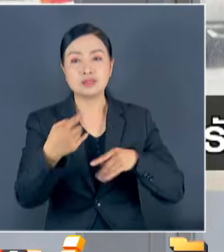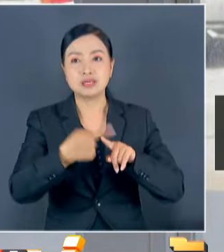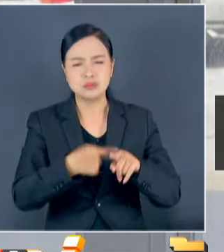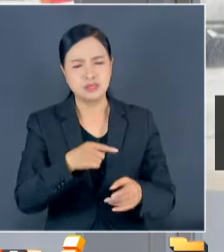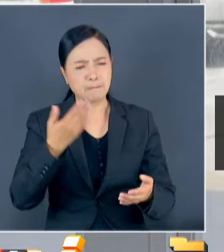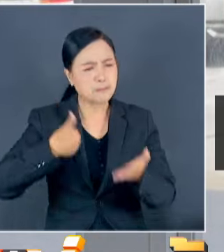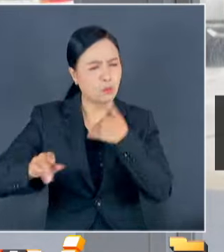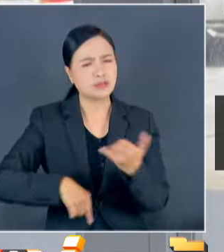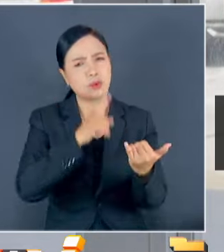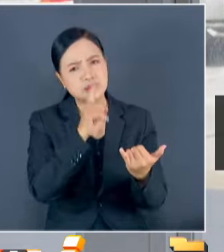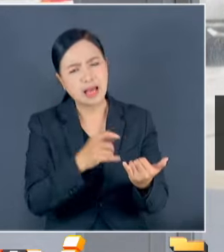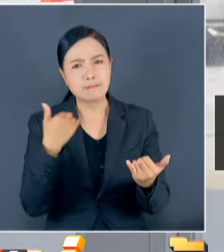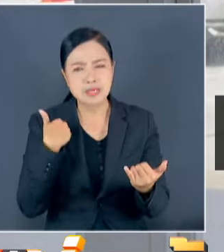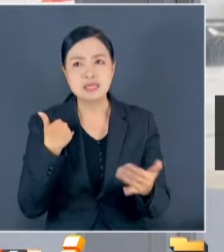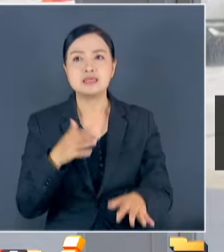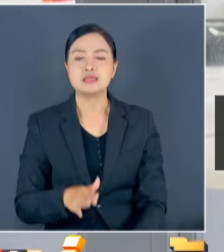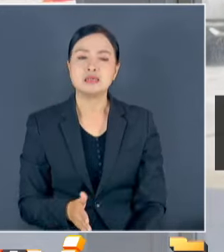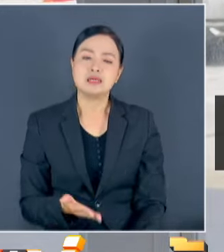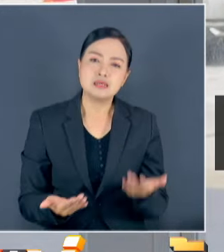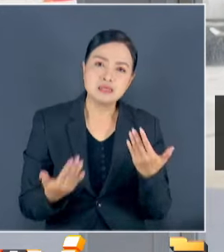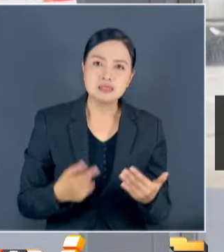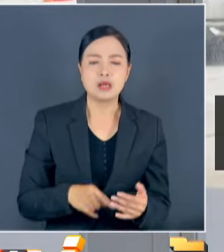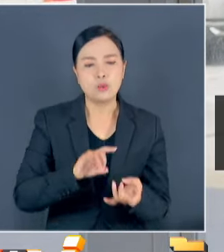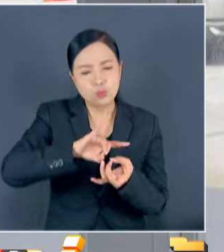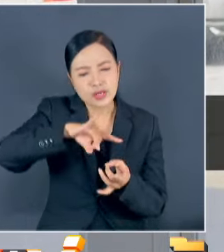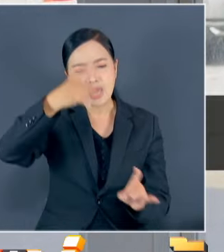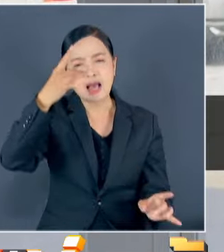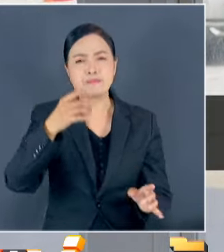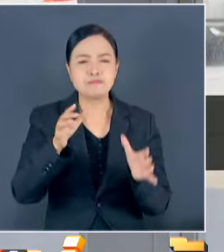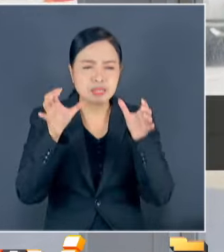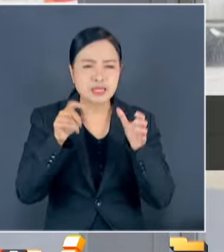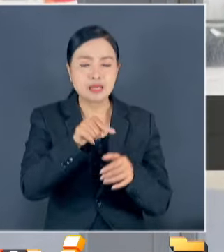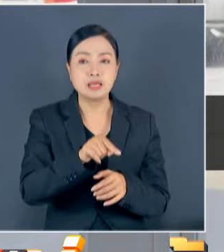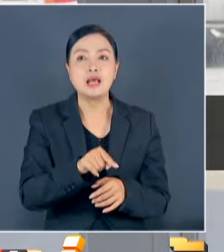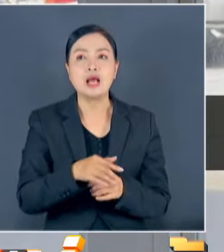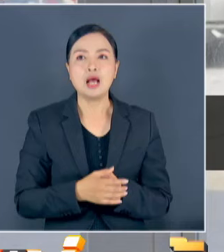กรรมมีผู้เสียชีวิตหรือว่ามีวิญญาณอะไรเงี้ยครับถ้า